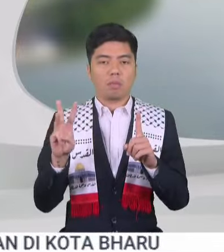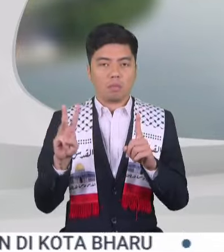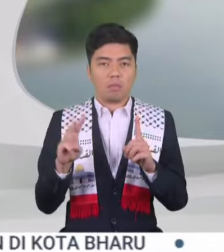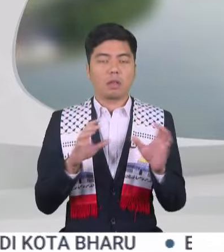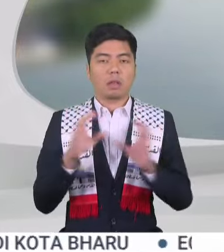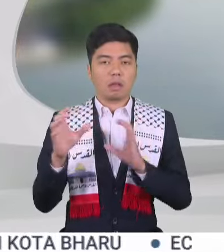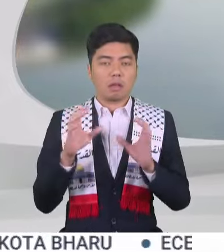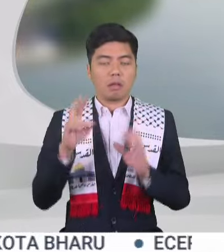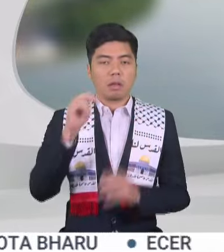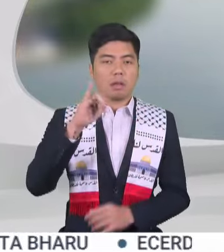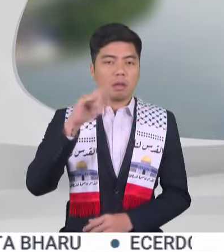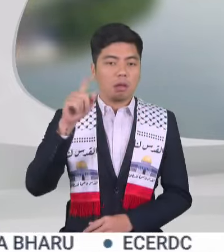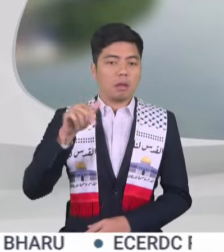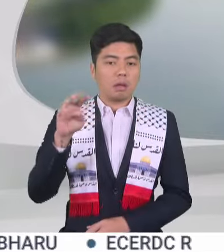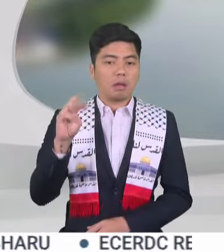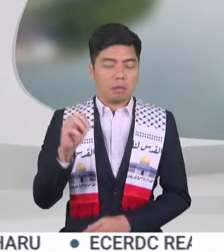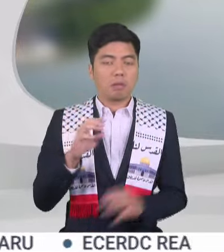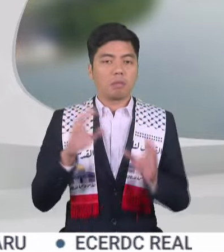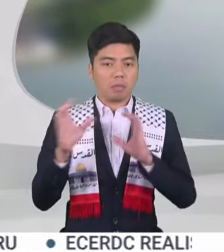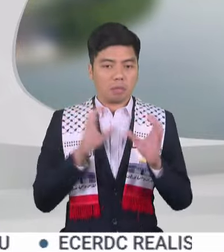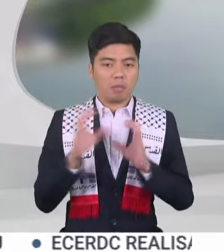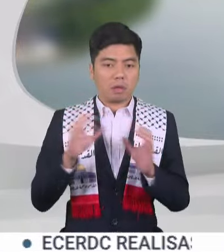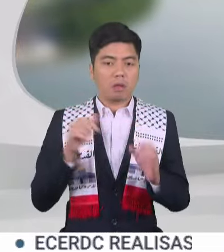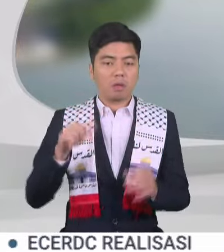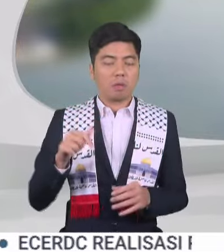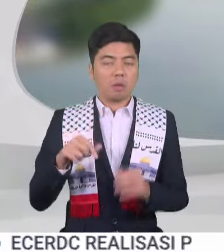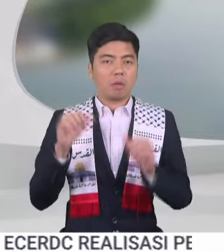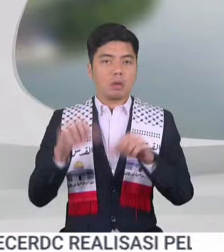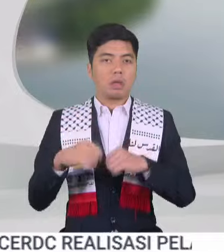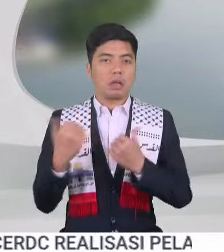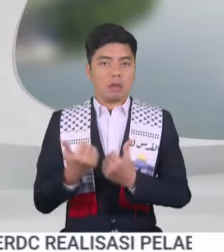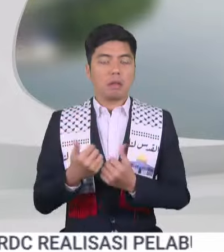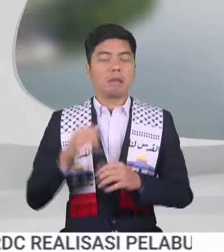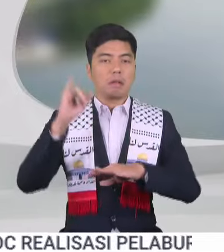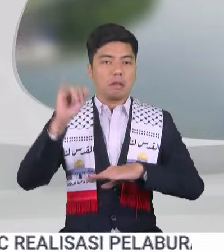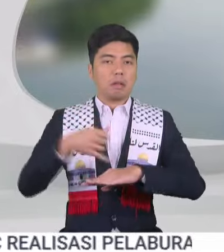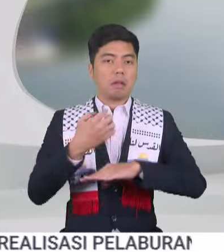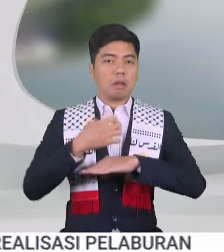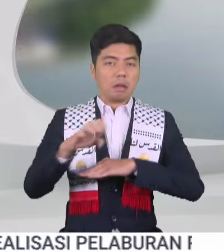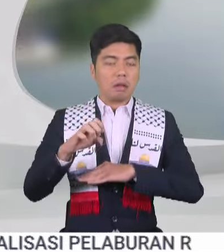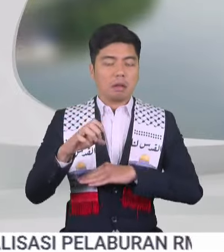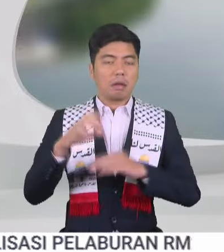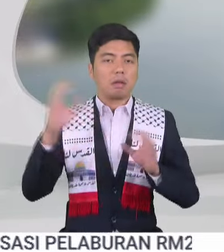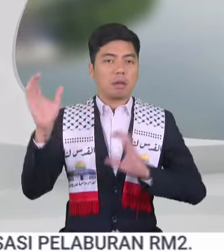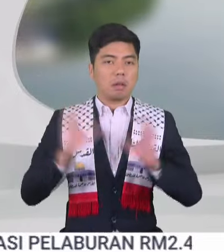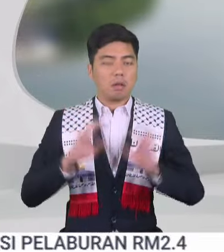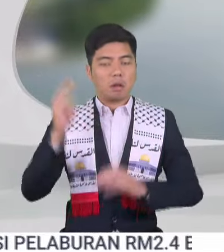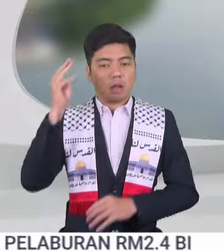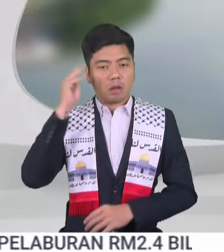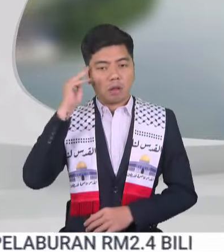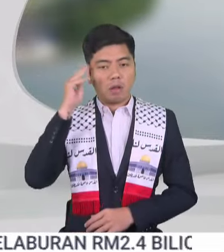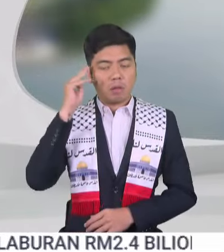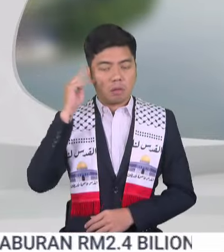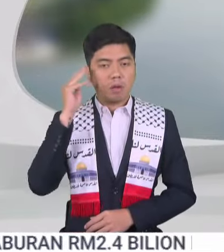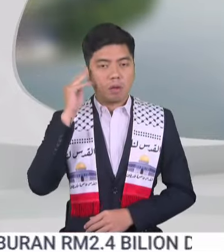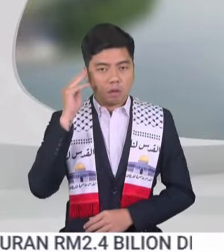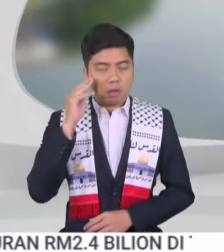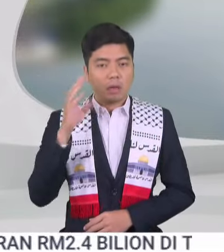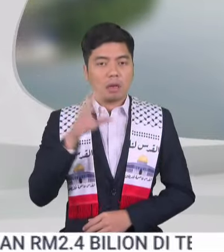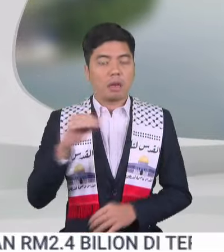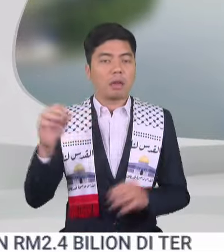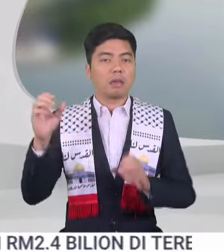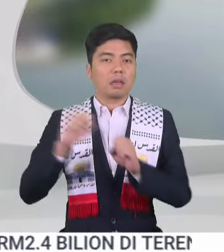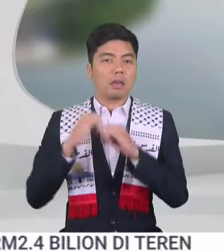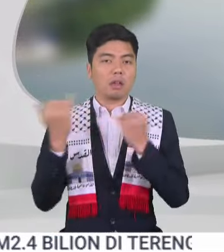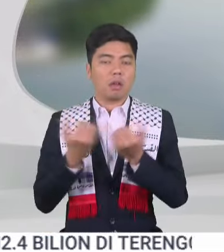Datuk Nizam Abu Bakar Titingan Mahu, inisiatif Persatuan Pengimport dan Peniaga Kenderaan Melayu Malaysia, Pekema dan Syarikat Pengedar